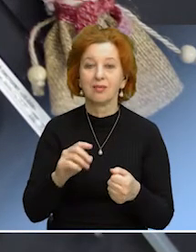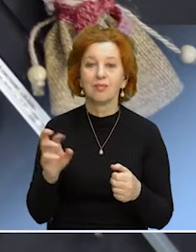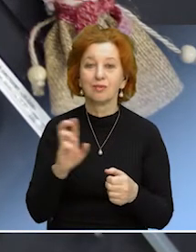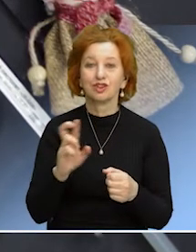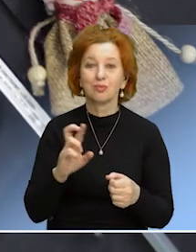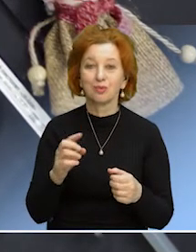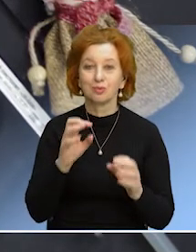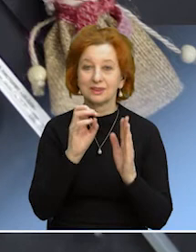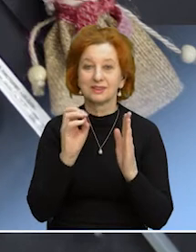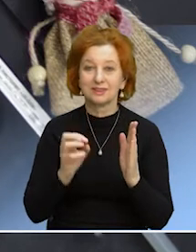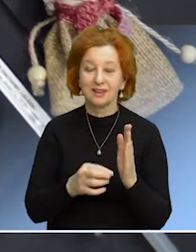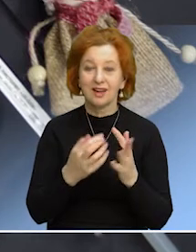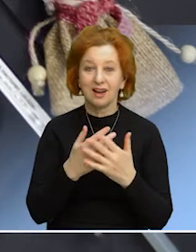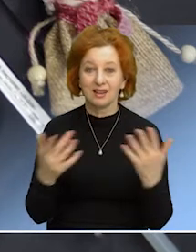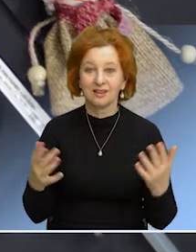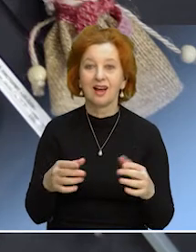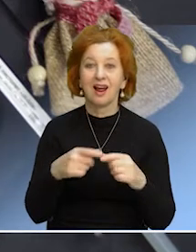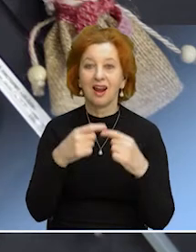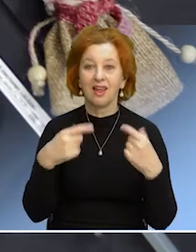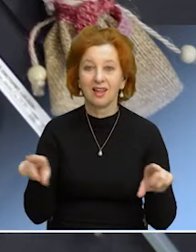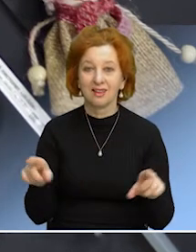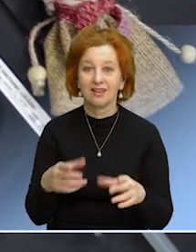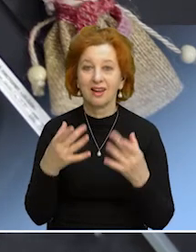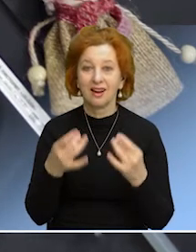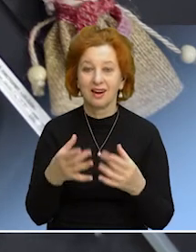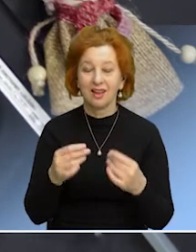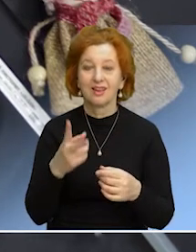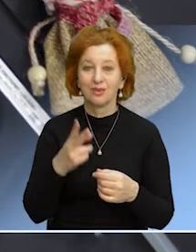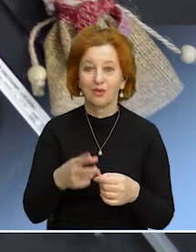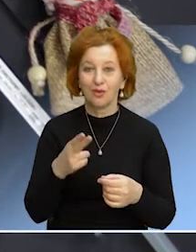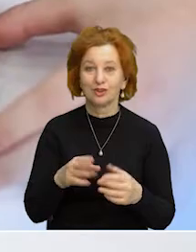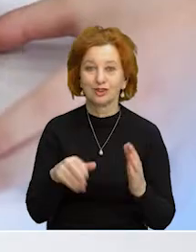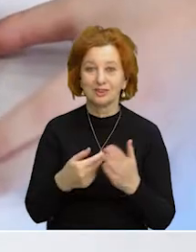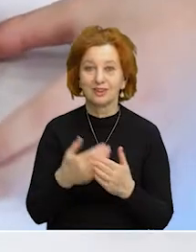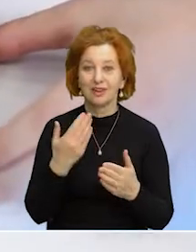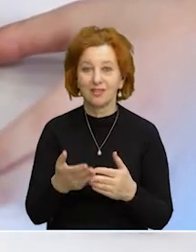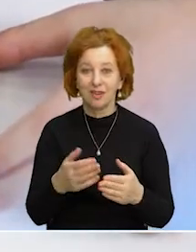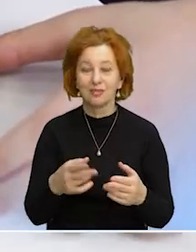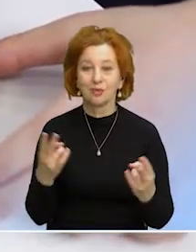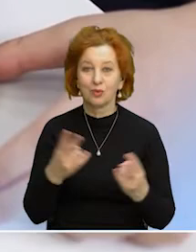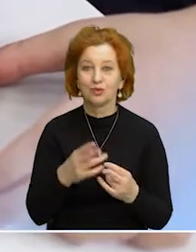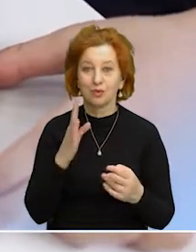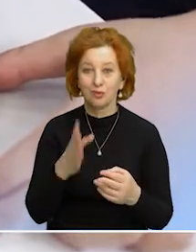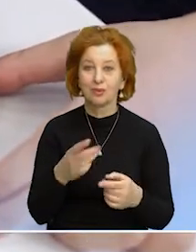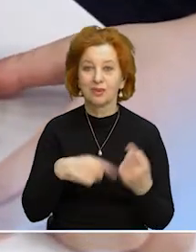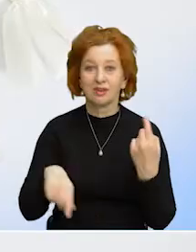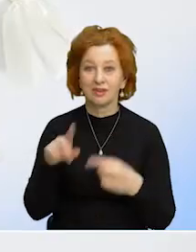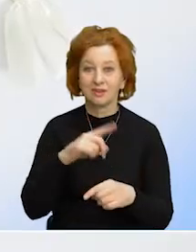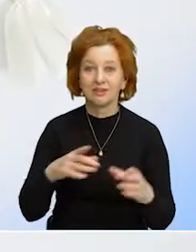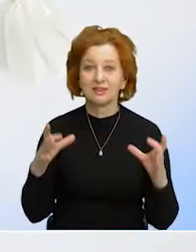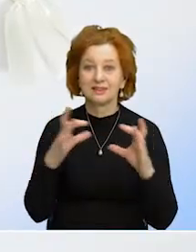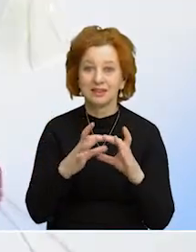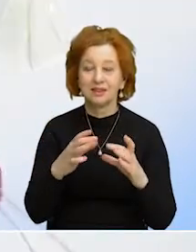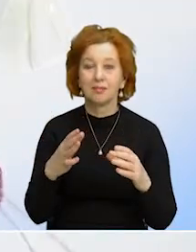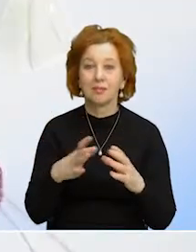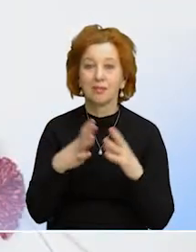жемчужные бусины разных размеров, атласная лента, клей, ножницы. По центру открытки выложите круг,